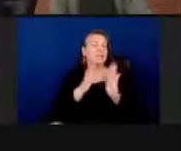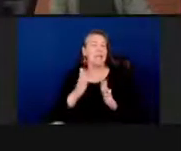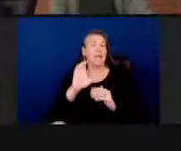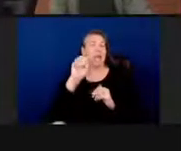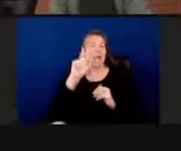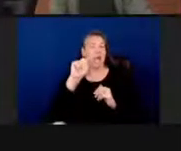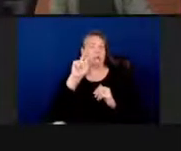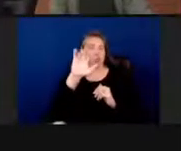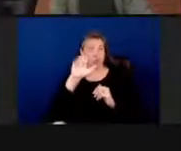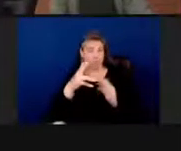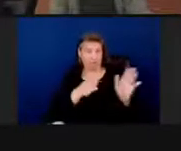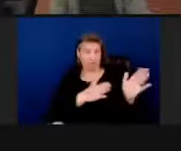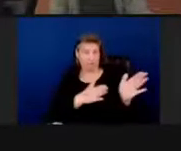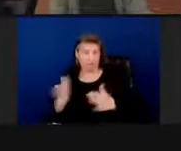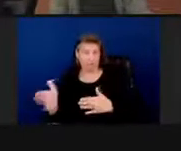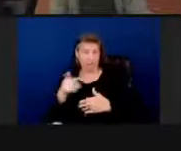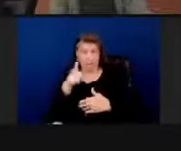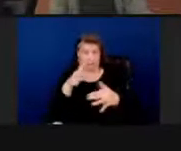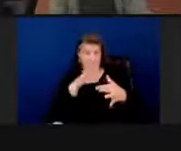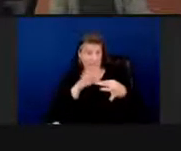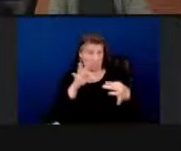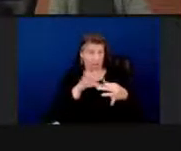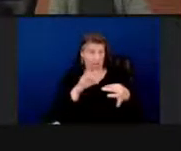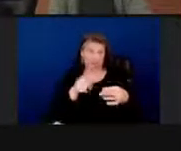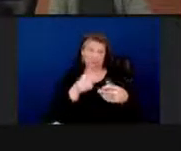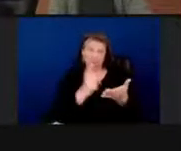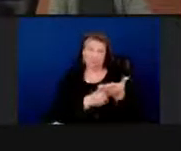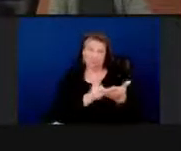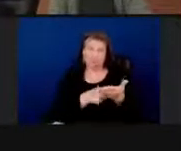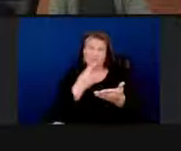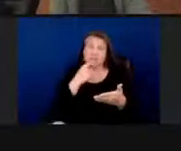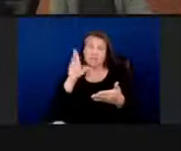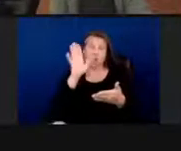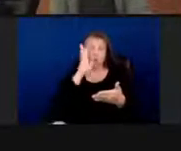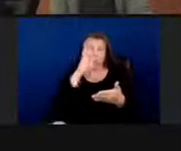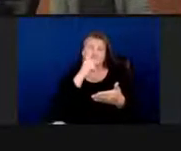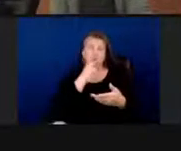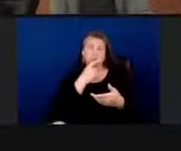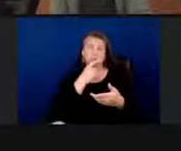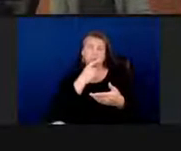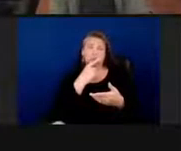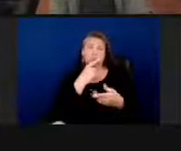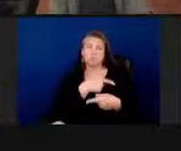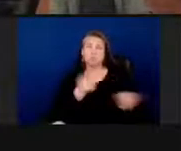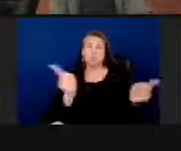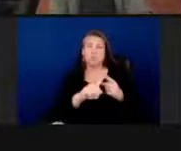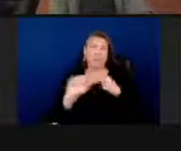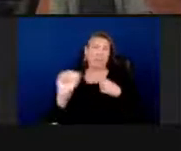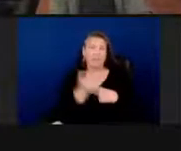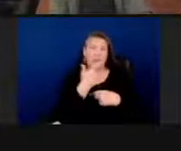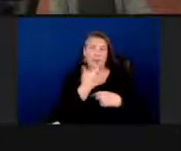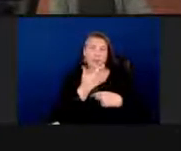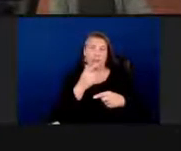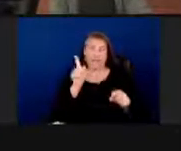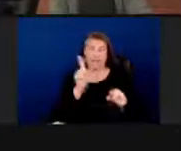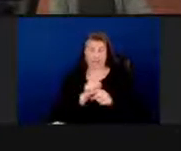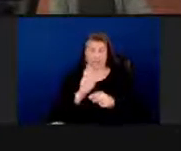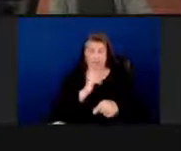maoni ambayo ninayo. Na kuhusu jambo lingine ambalo tulizungumzia,